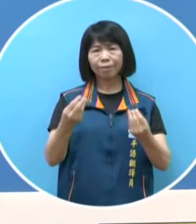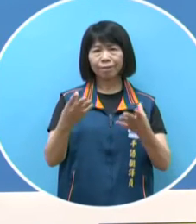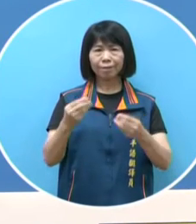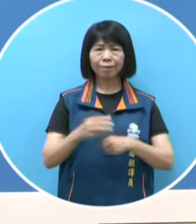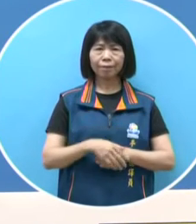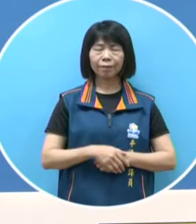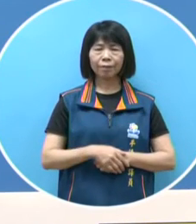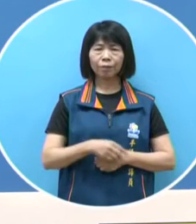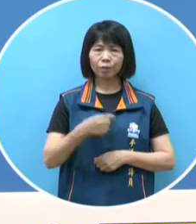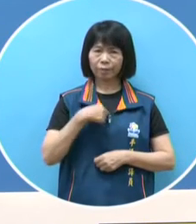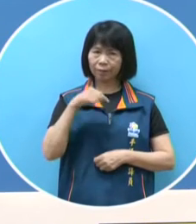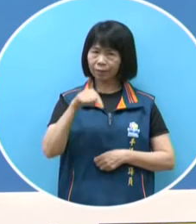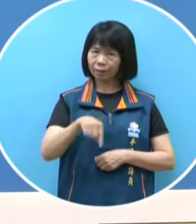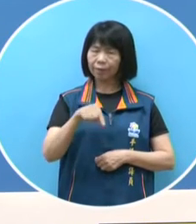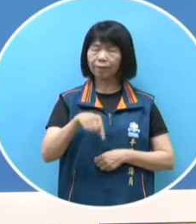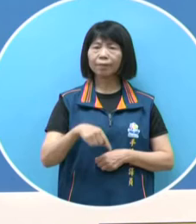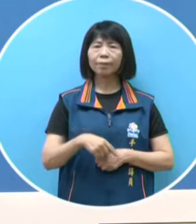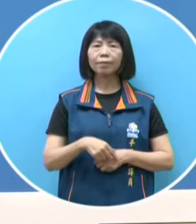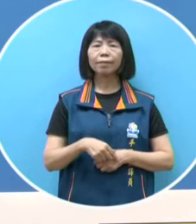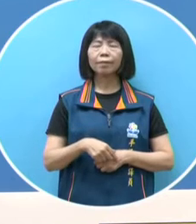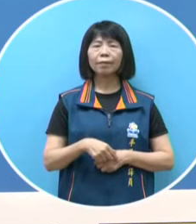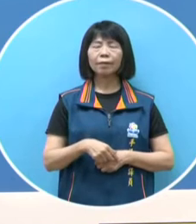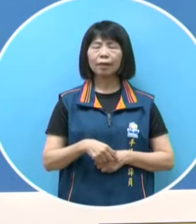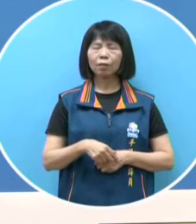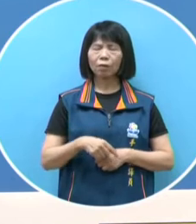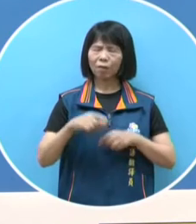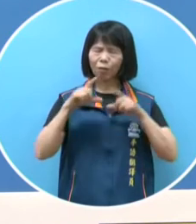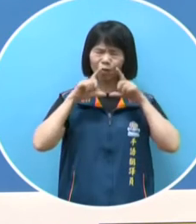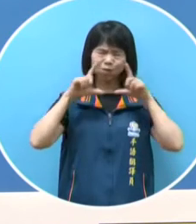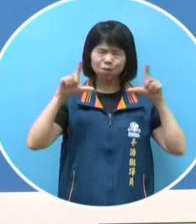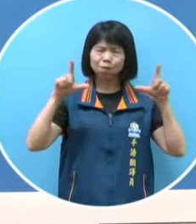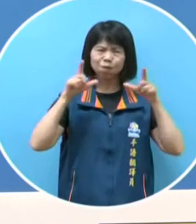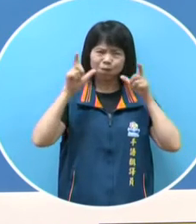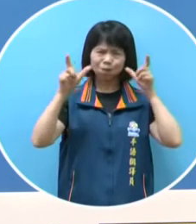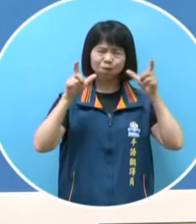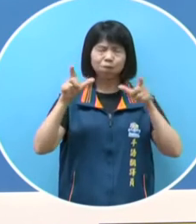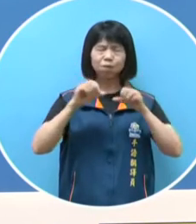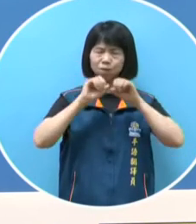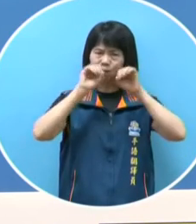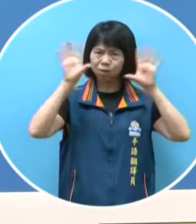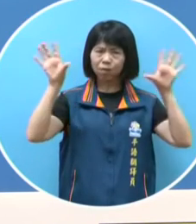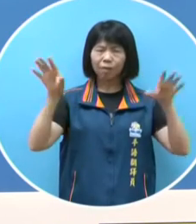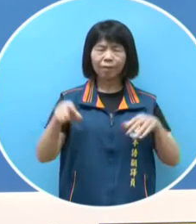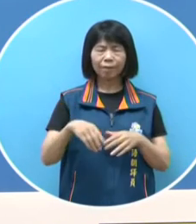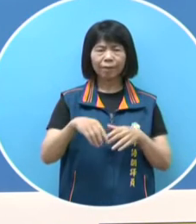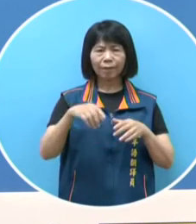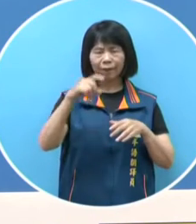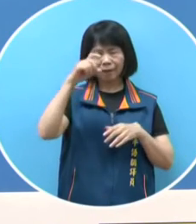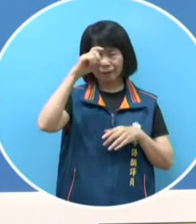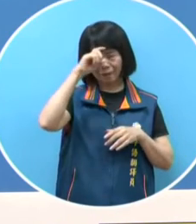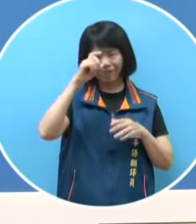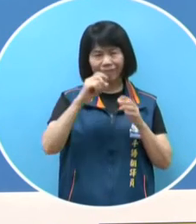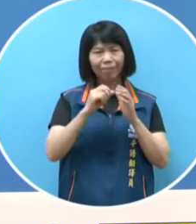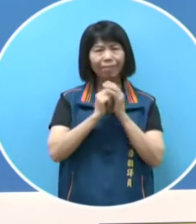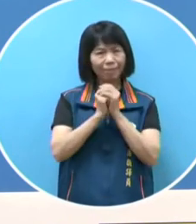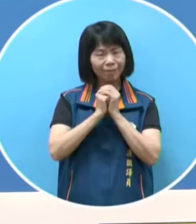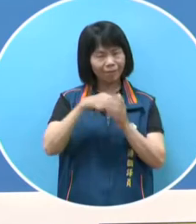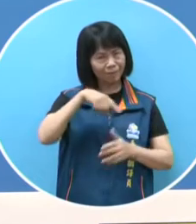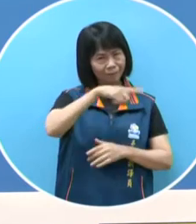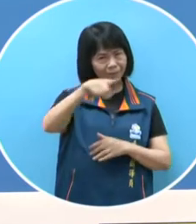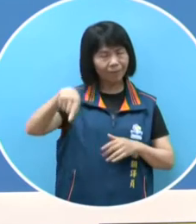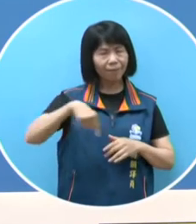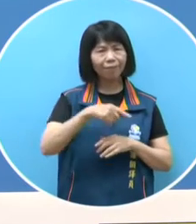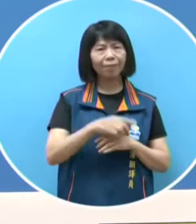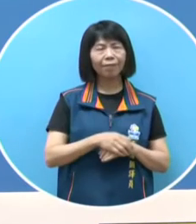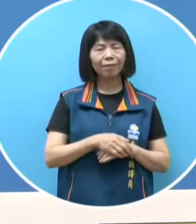这里真为要大声疾呼，也要再一次拜托大家，人命关